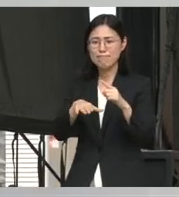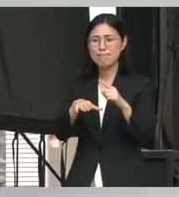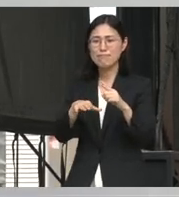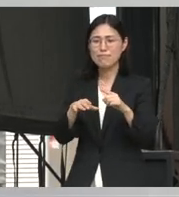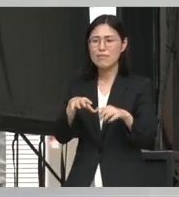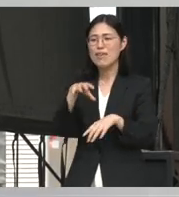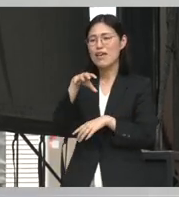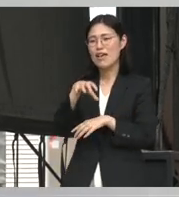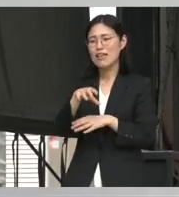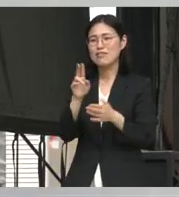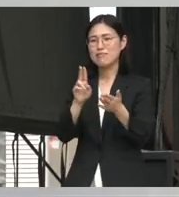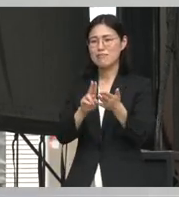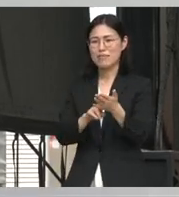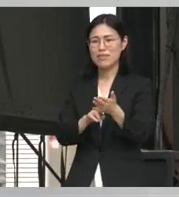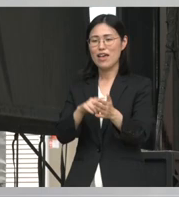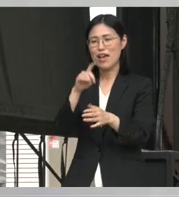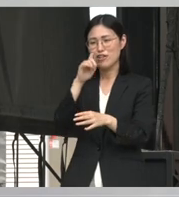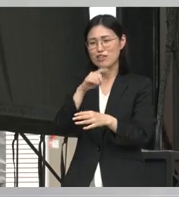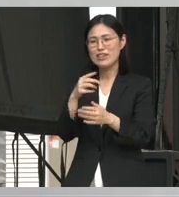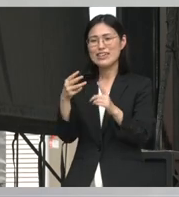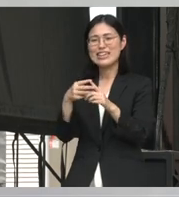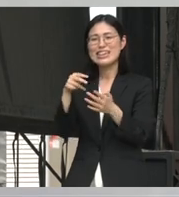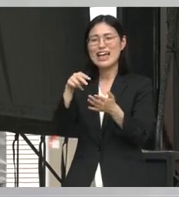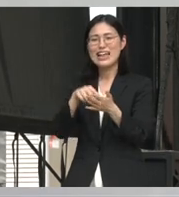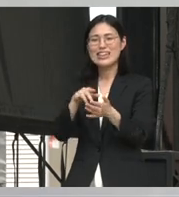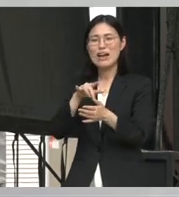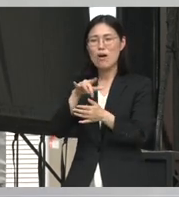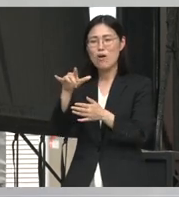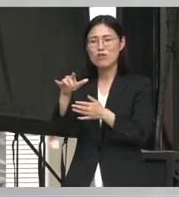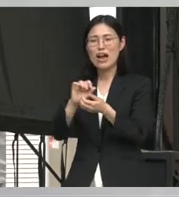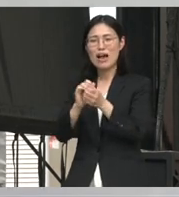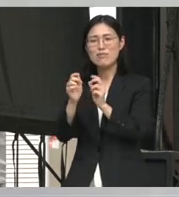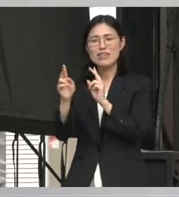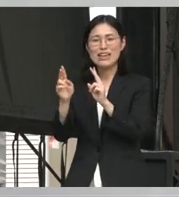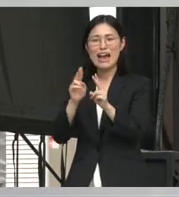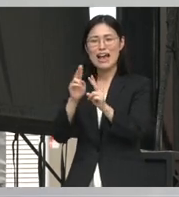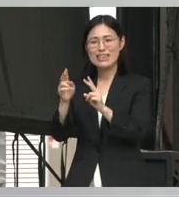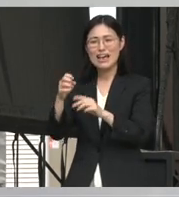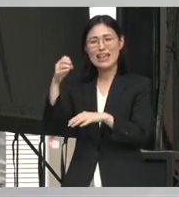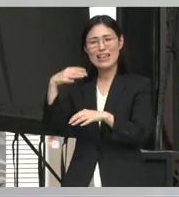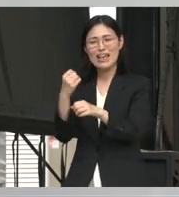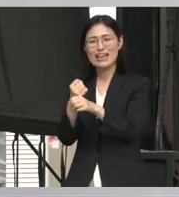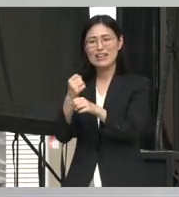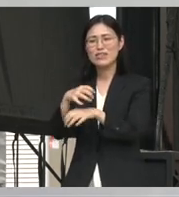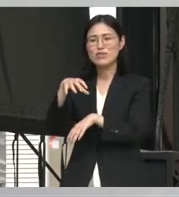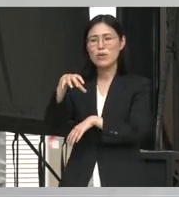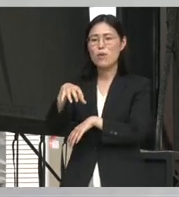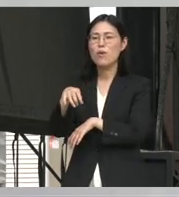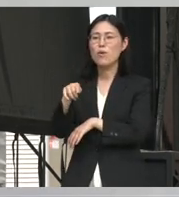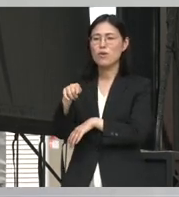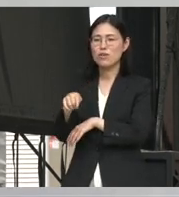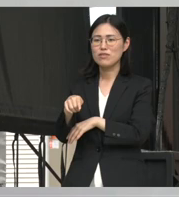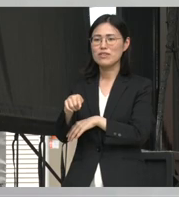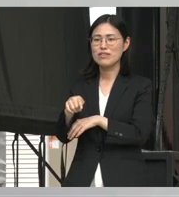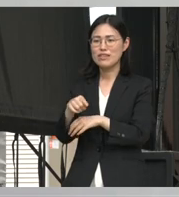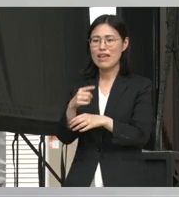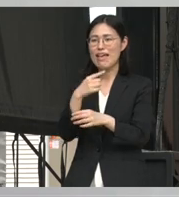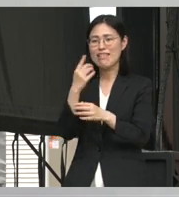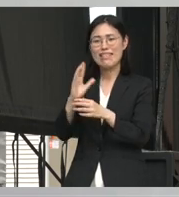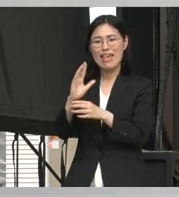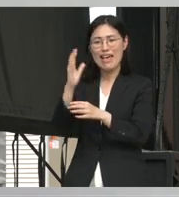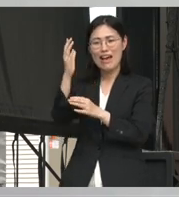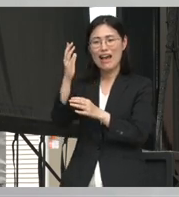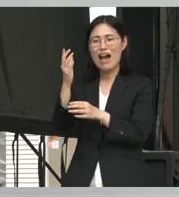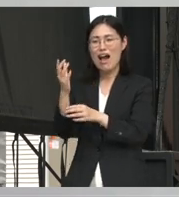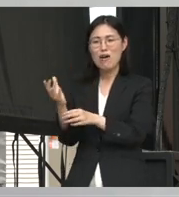であります旧日立航空機株式会社変電所の前で、聖火の到着を願うミニ